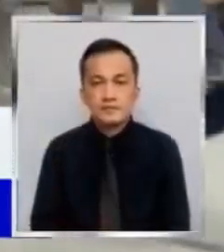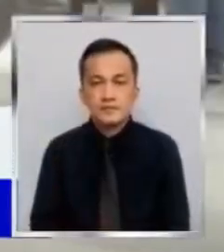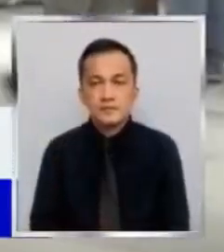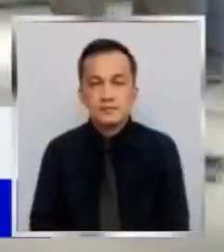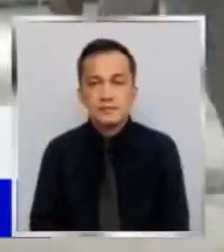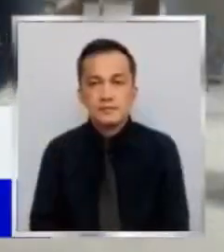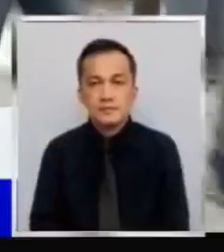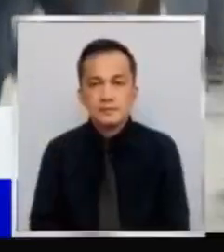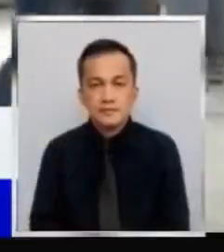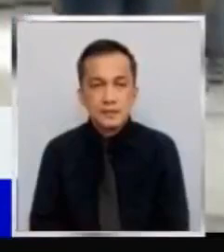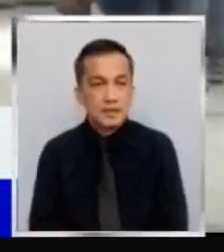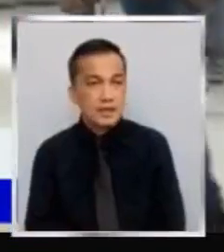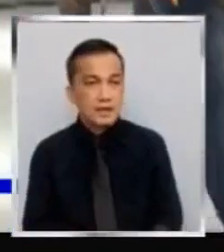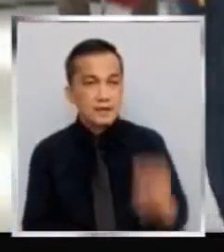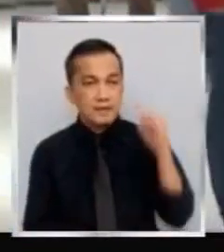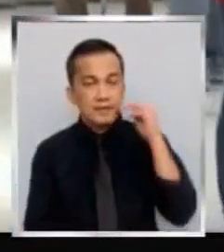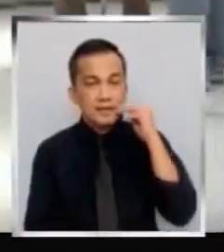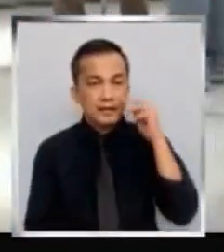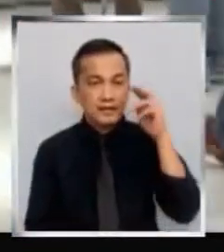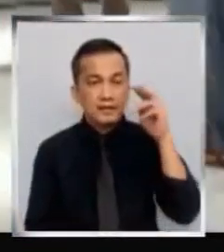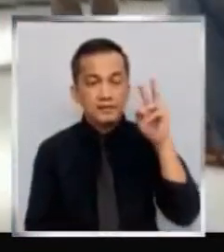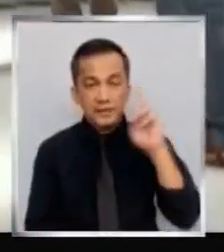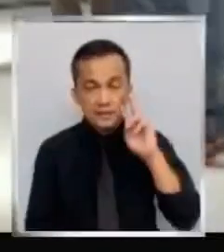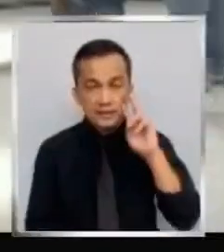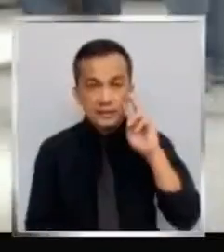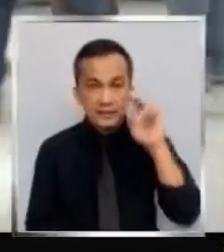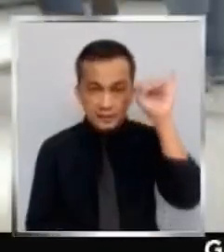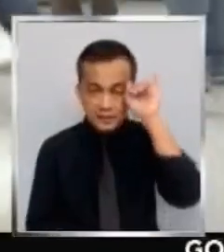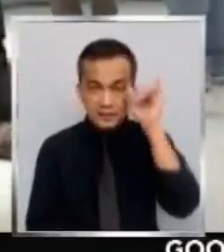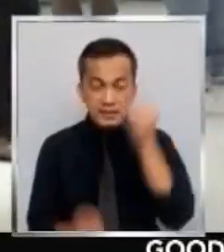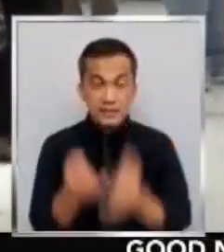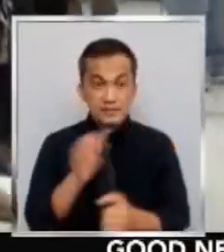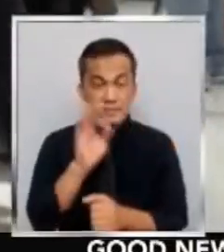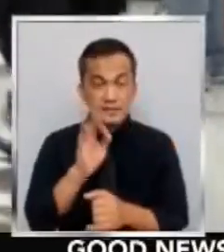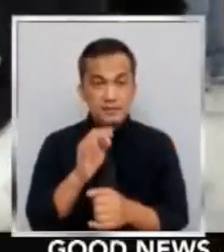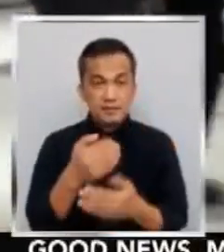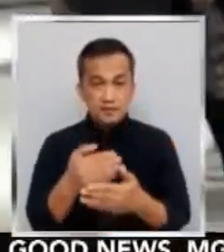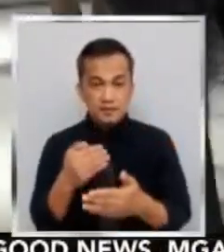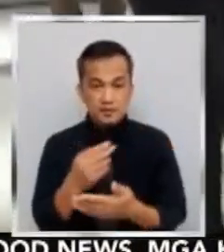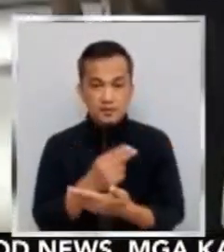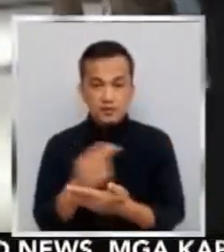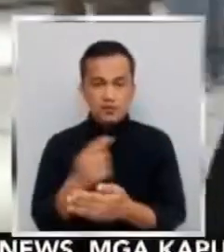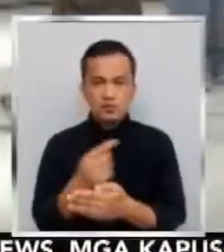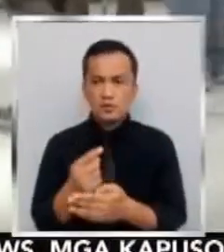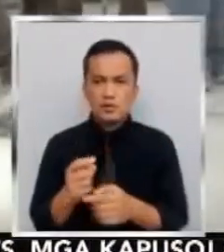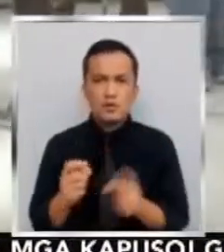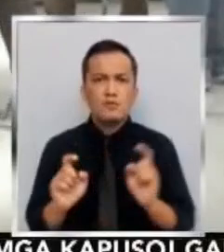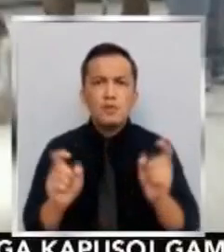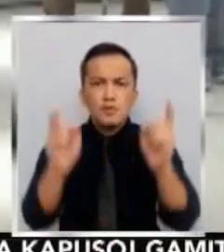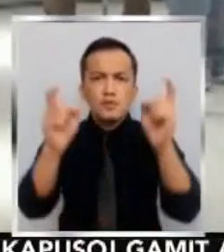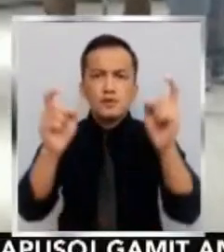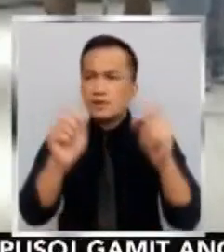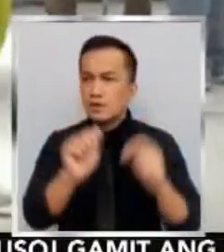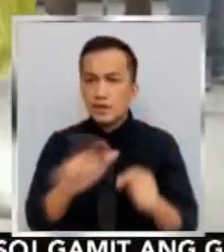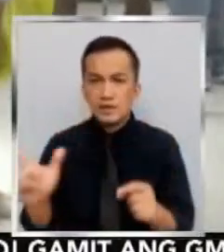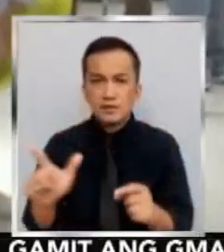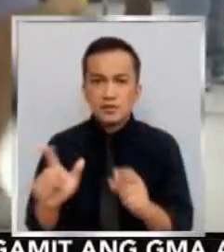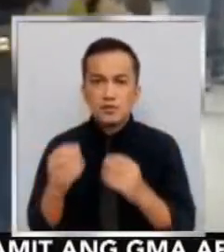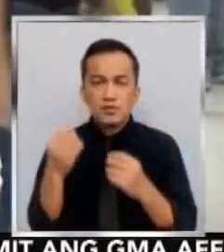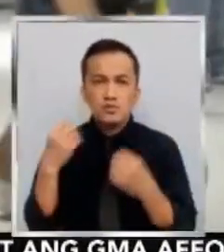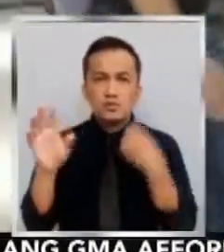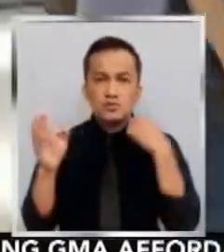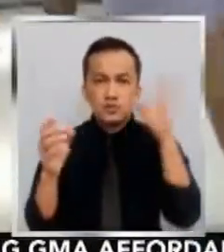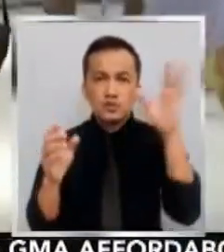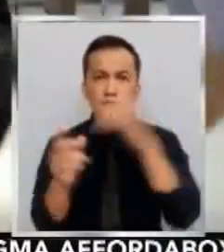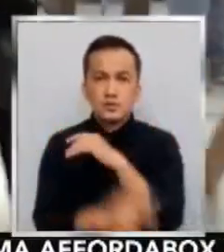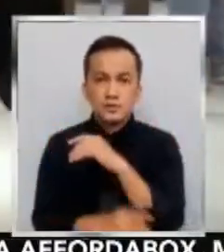Mel, Vicky, Ivan, sa huling Biyernes bago ang Semana Santa, dila nagmamadali na ang lahat para makauwi sa kanikanilang mga probinsya. Dito nga sa PITX